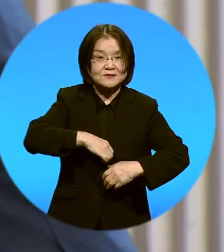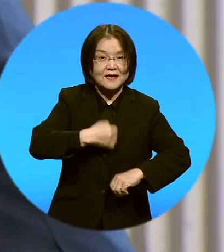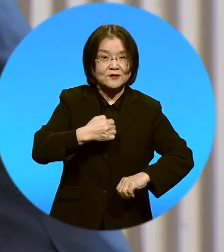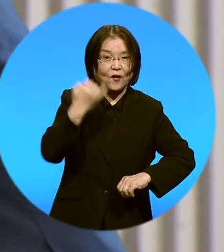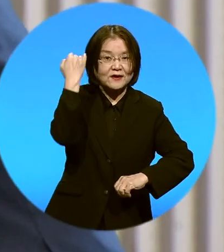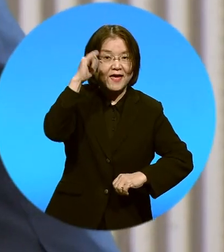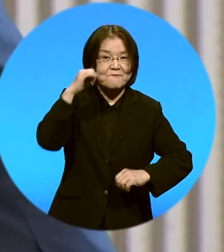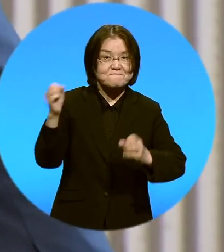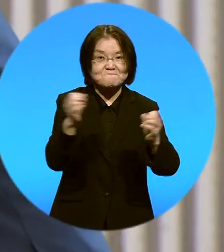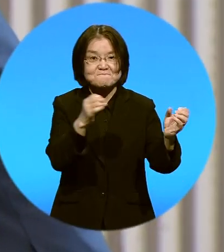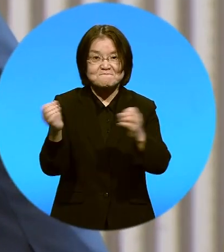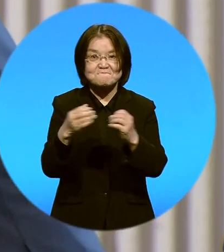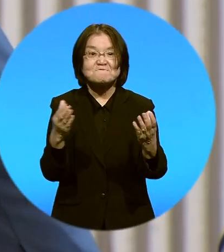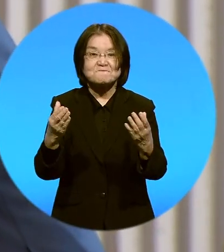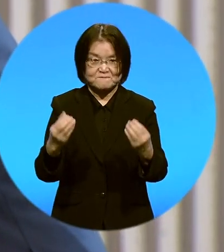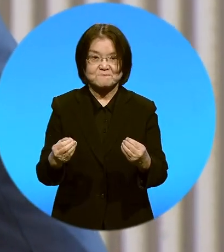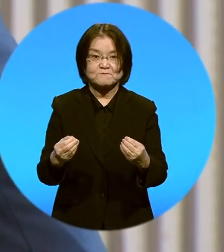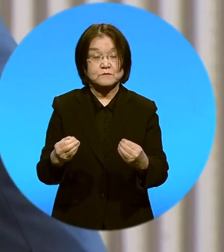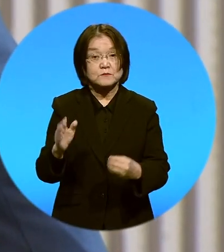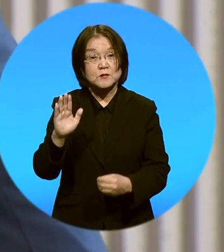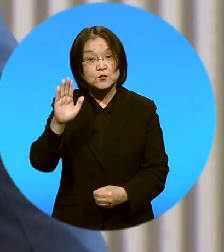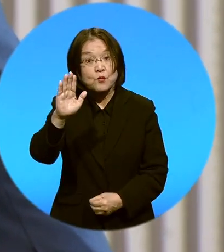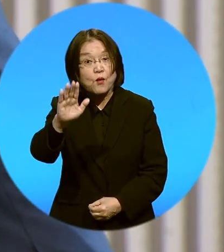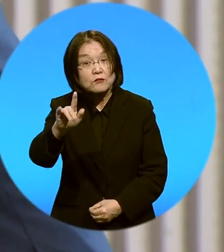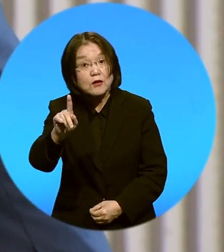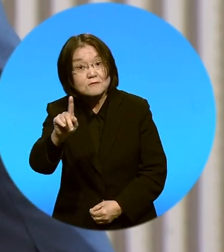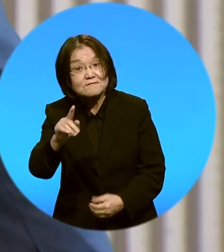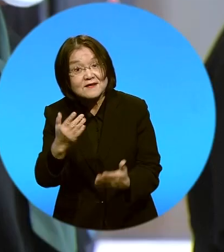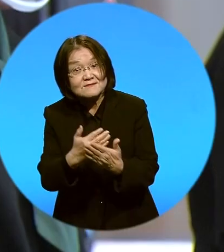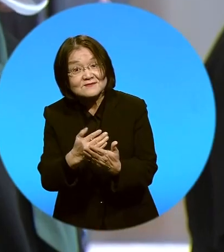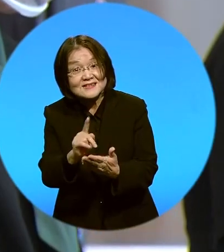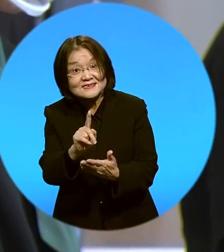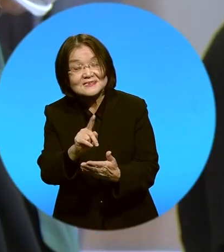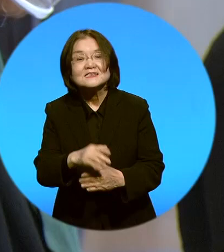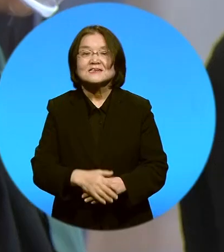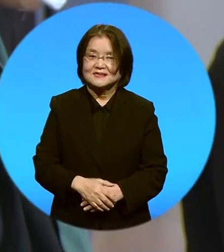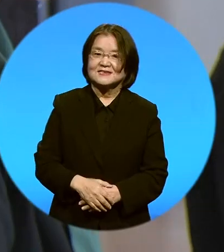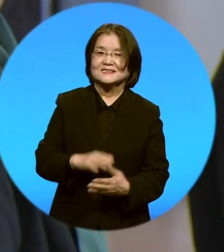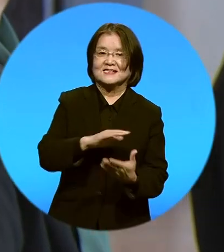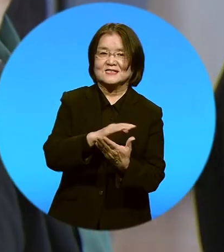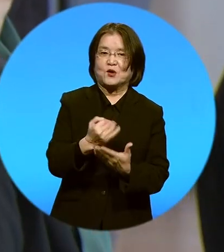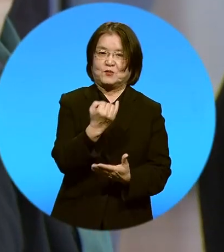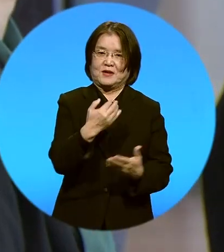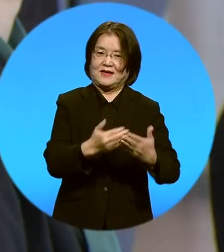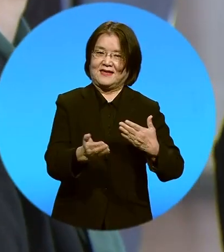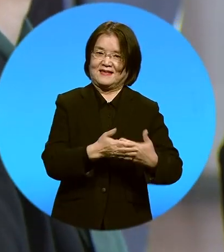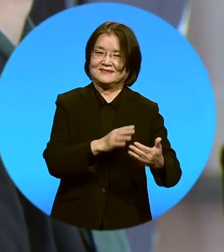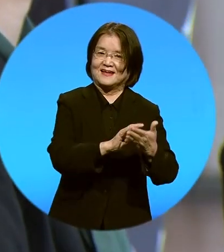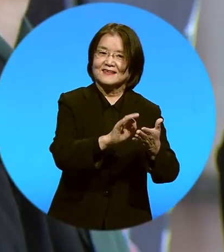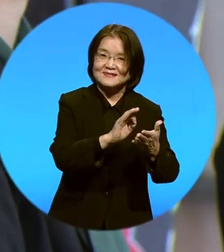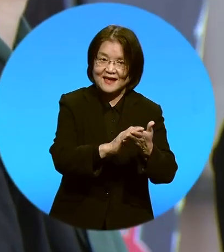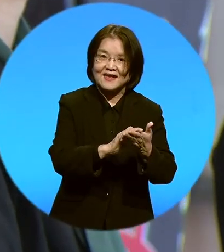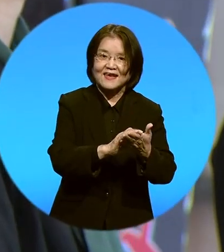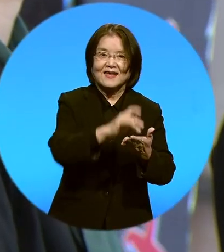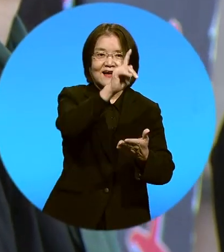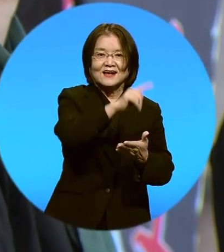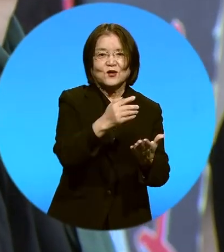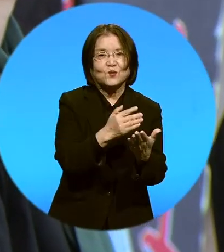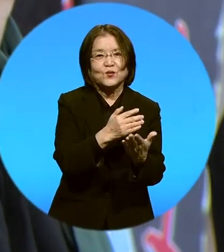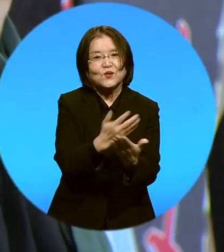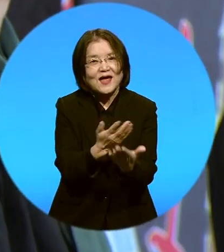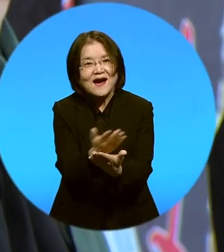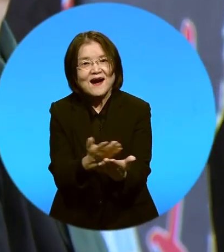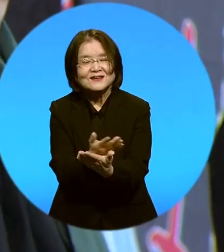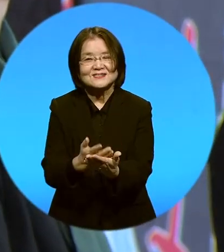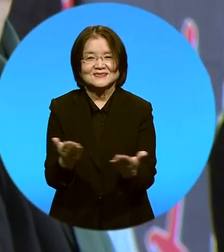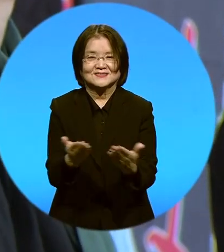ました。 将来は何になるんですか？ さつま乙女の経験を生かして人と触れ合う職業に就きたいと